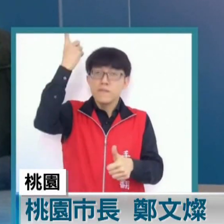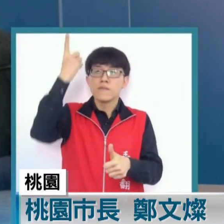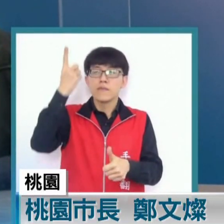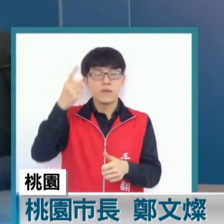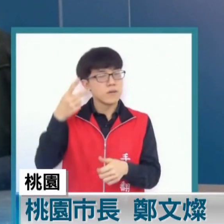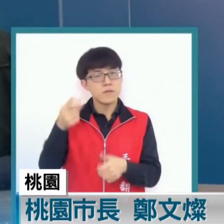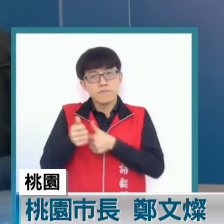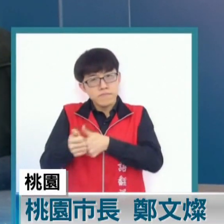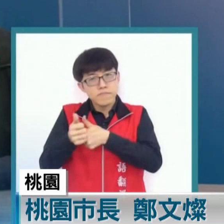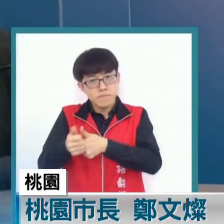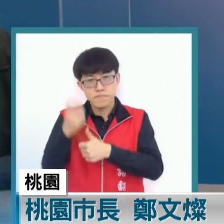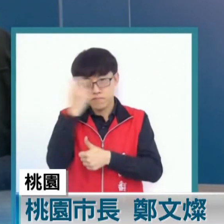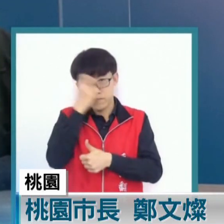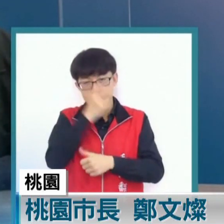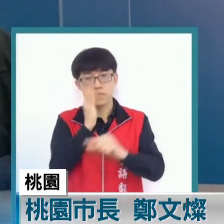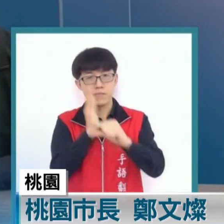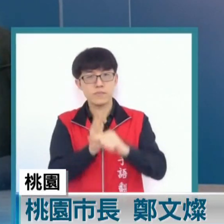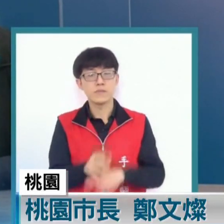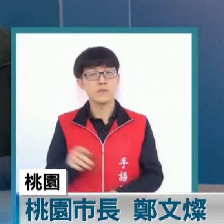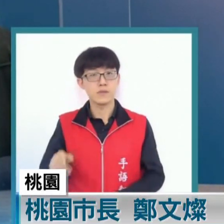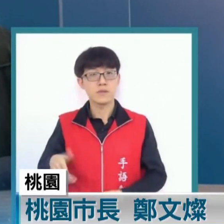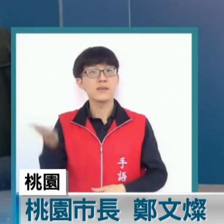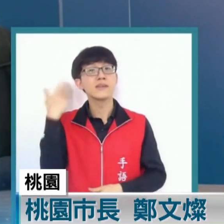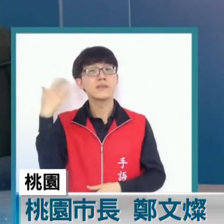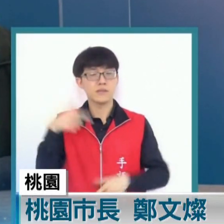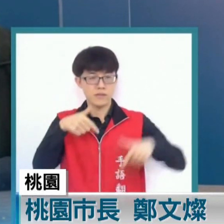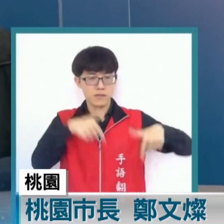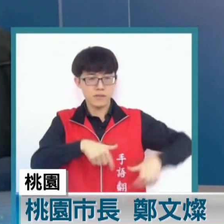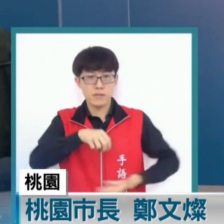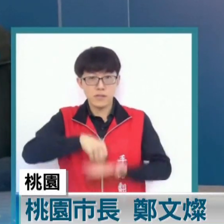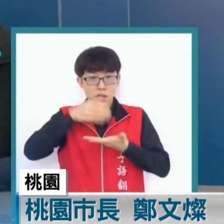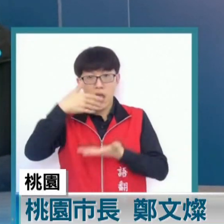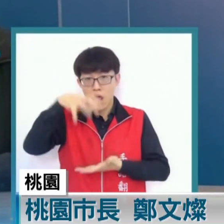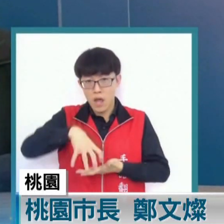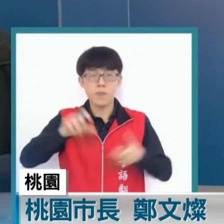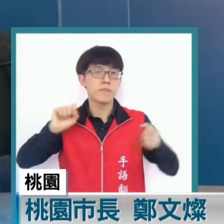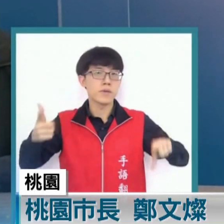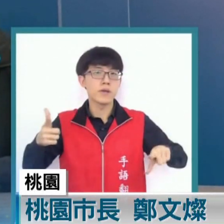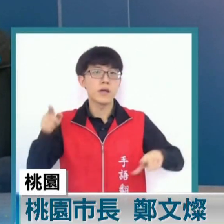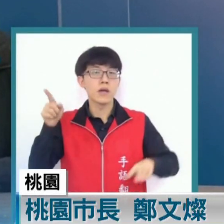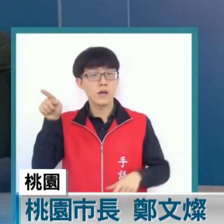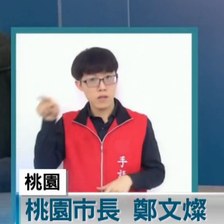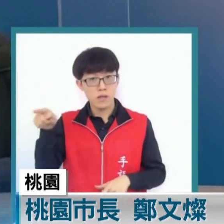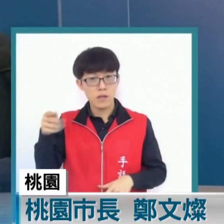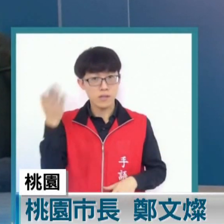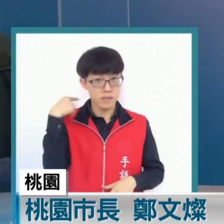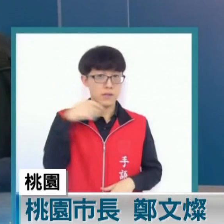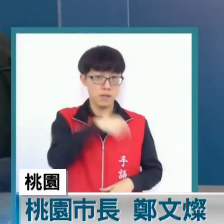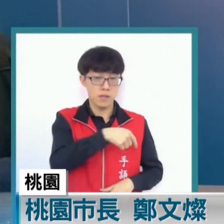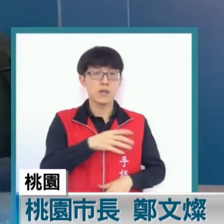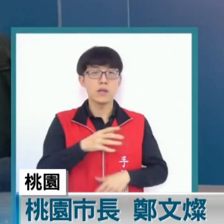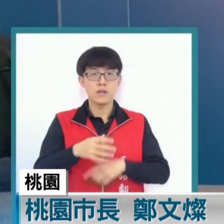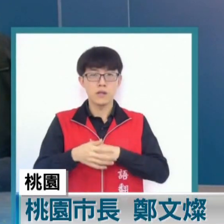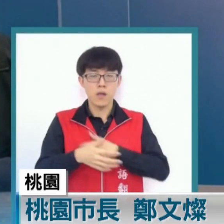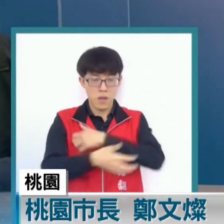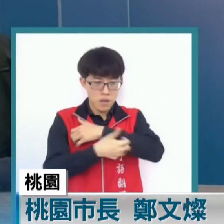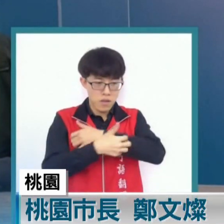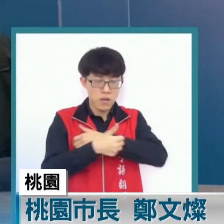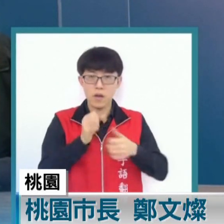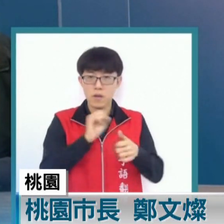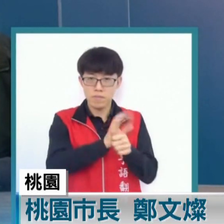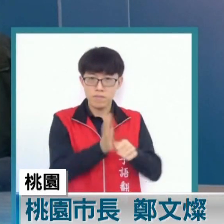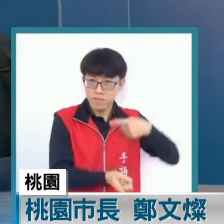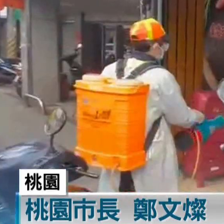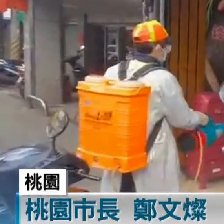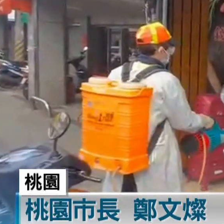跟西提餐厅不同，西提餐厅它是有员工确诊，那因此它的影响的时间